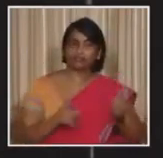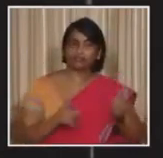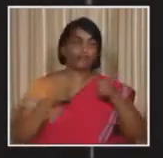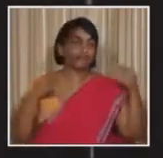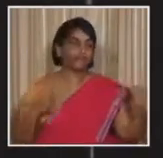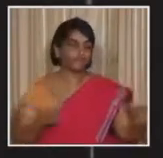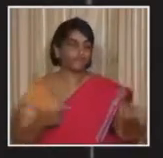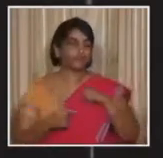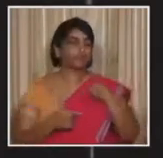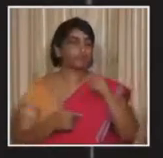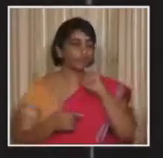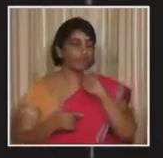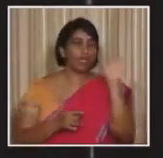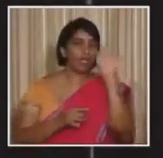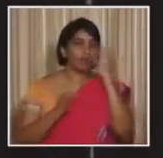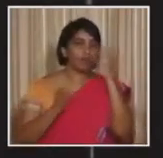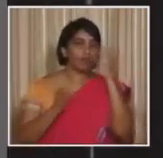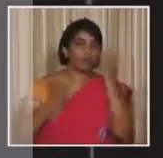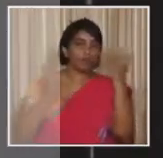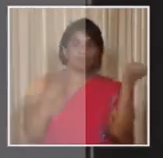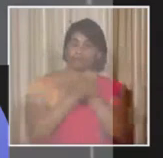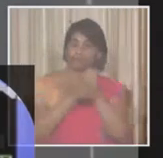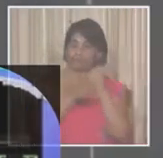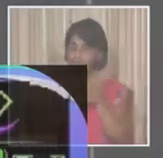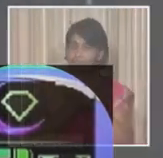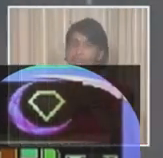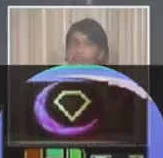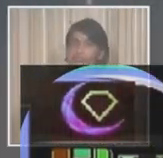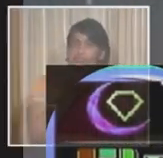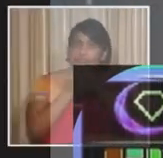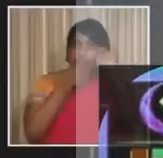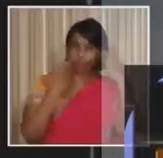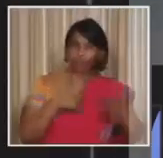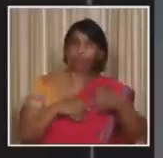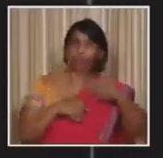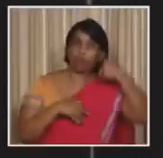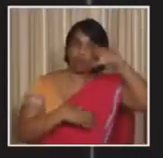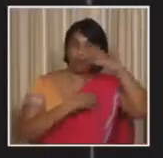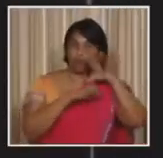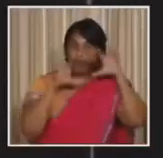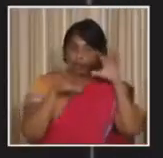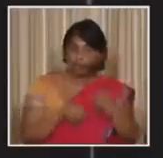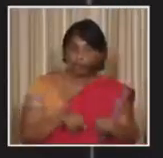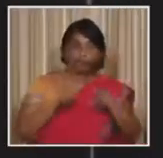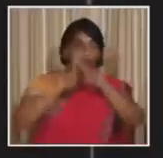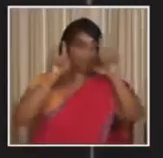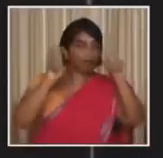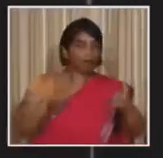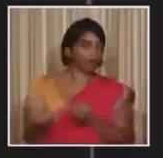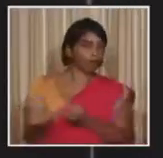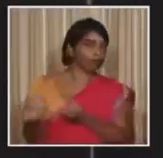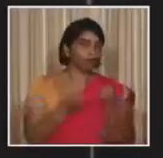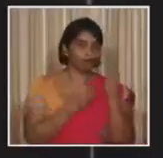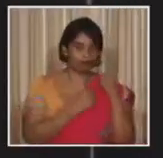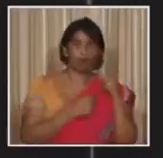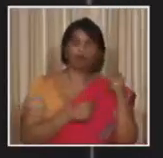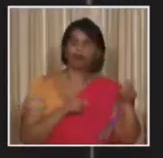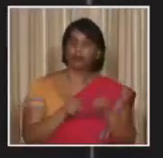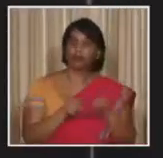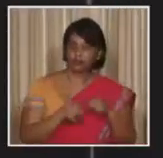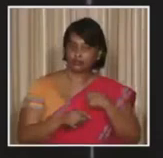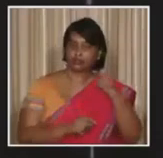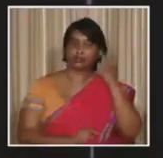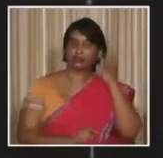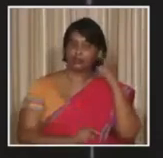கோவில என்னே சுமதானியாக கீனோ கேல விருந்தாத்தியாக மத அக்ஷர தினலே நவதவர மே விநாச கல்ல புரா வித்யாட ஐதி